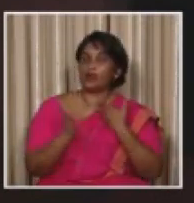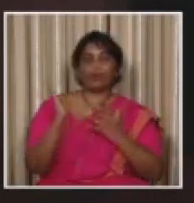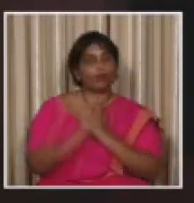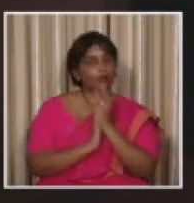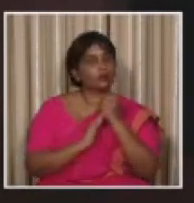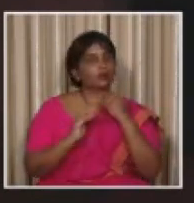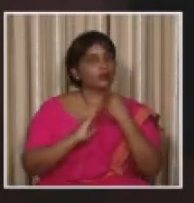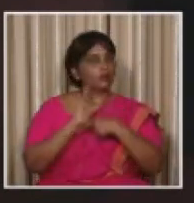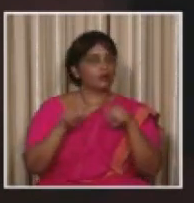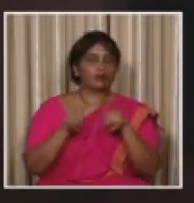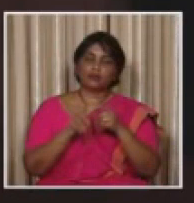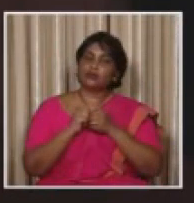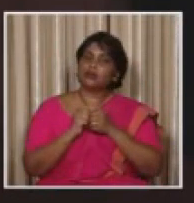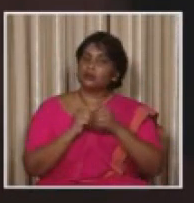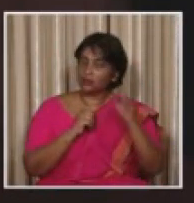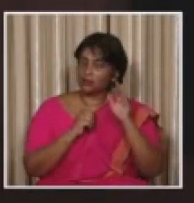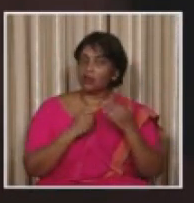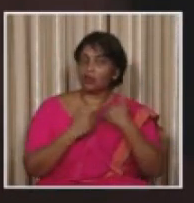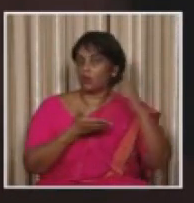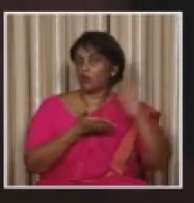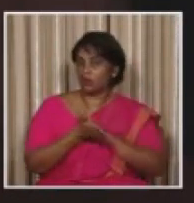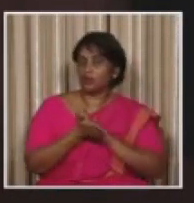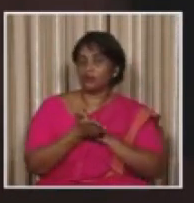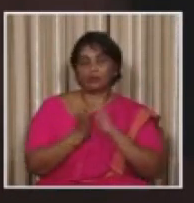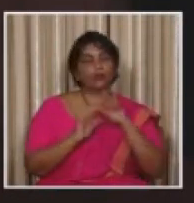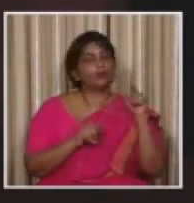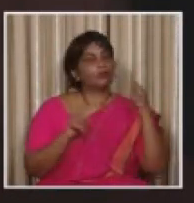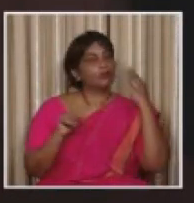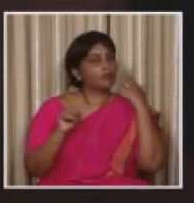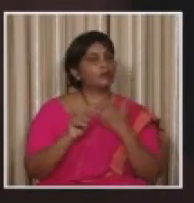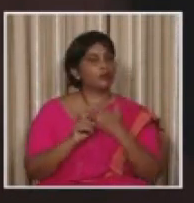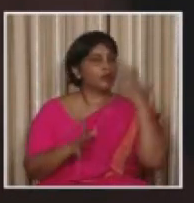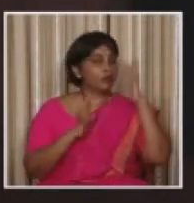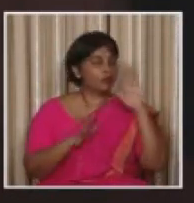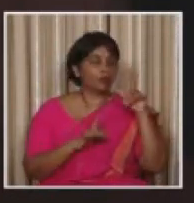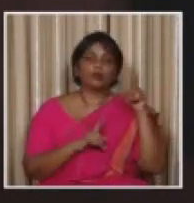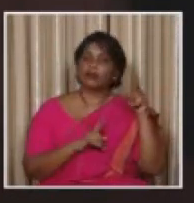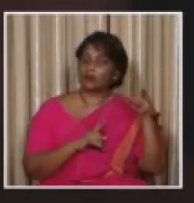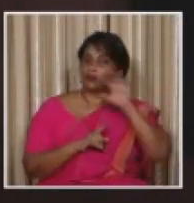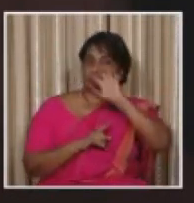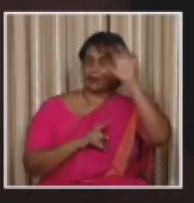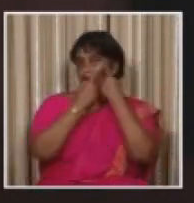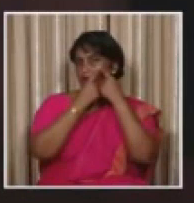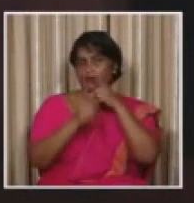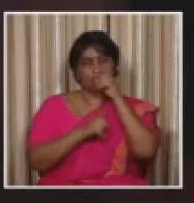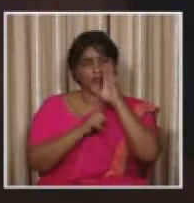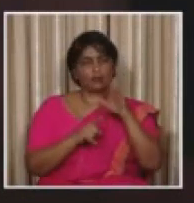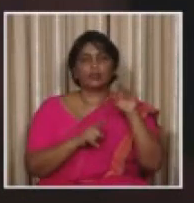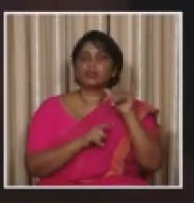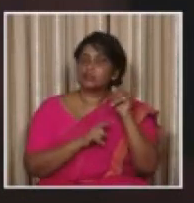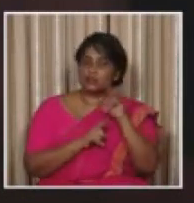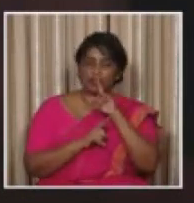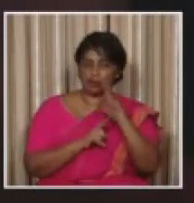රටක් විදිහට ඉදිරියට පවත්වාගෙන යන්න අපිට උදව් උපකාර වෙයි. ඒ පිළිබඳව ලෝකයේ විවිධ කතාබහ තියෙනවා. සමහරුන්